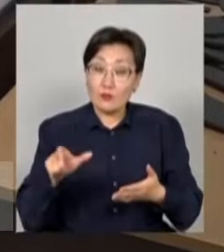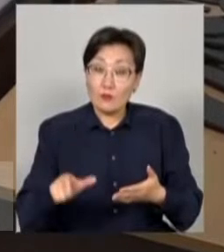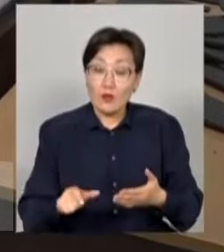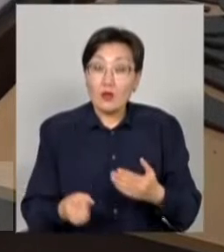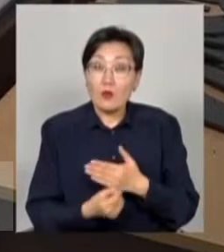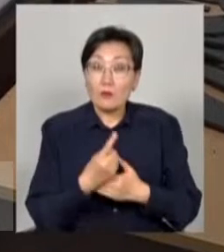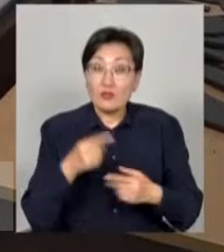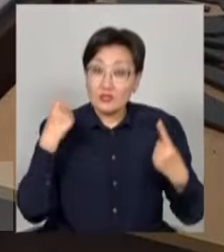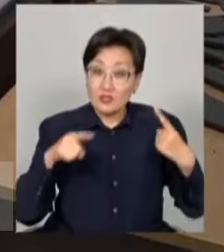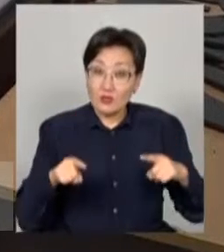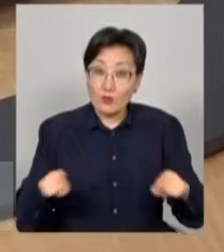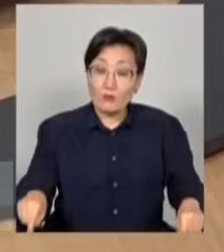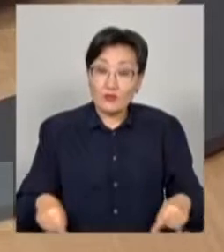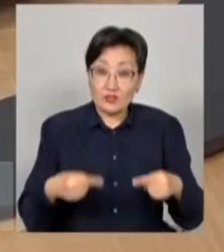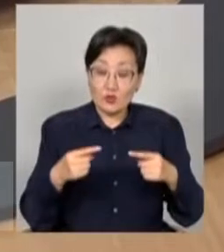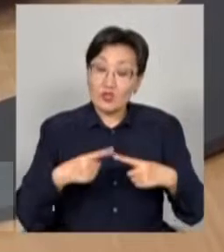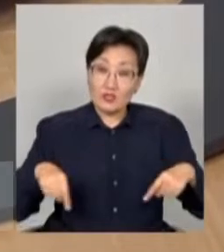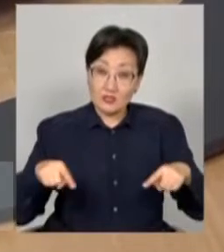возникла идея вдохнуть в центр вторую